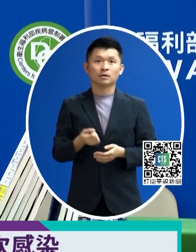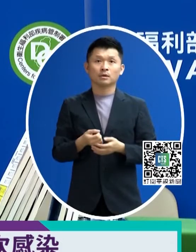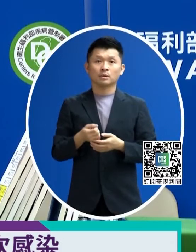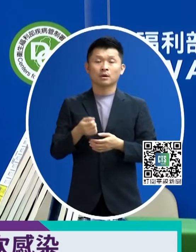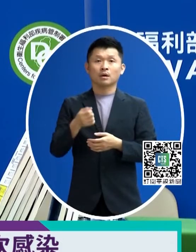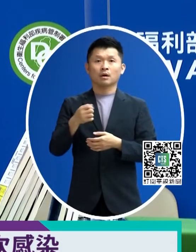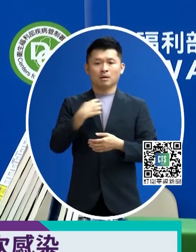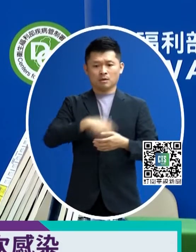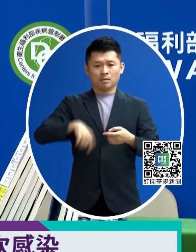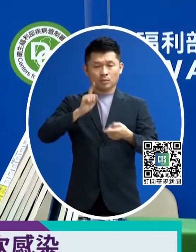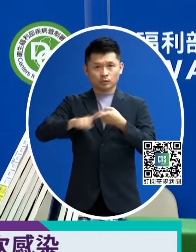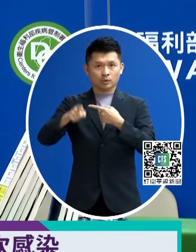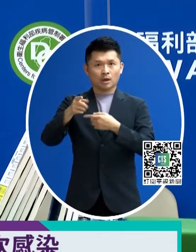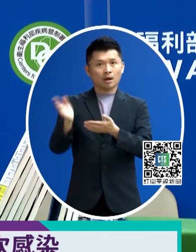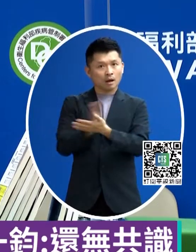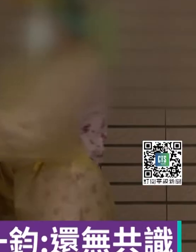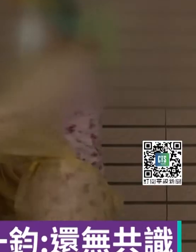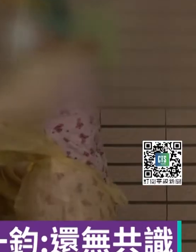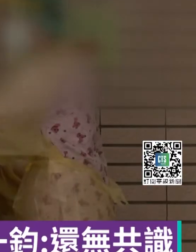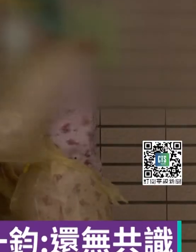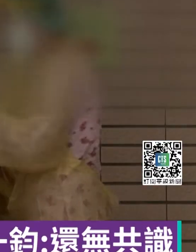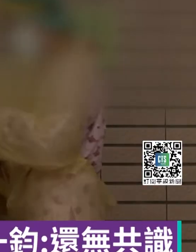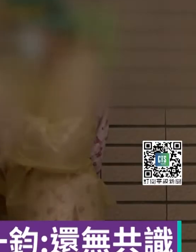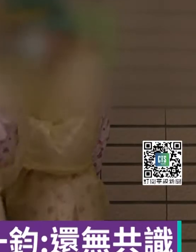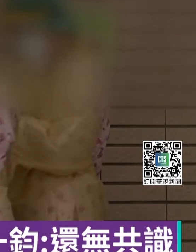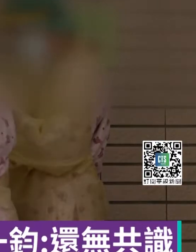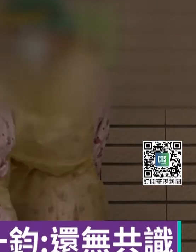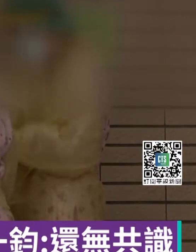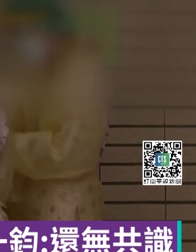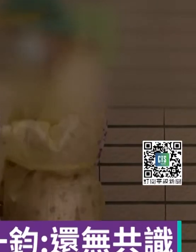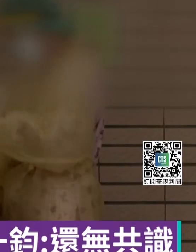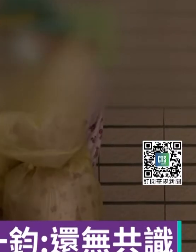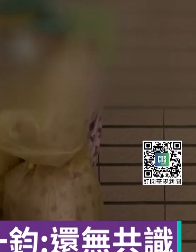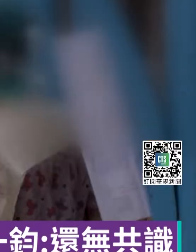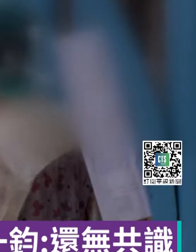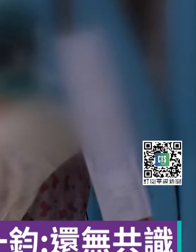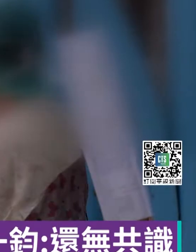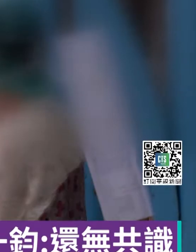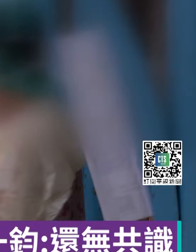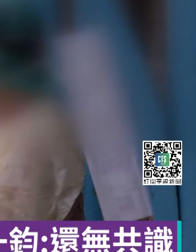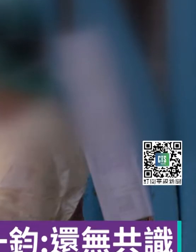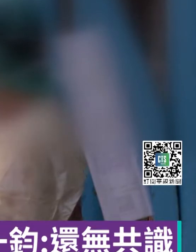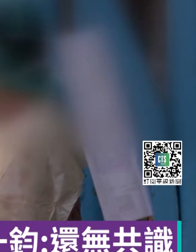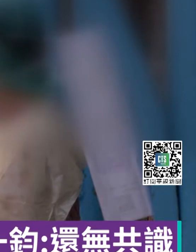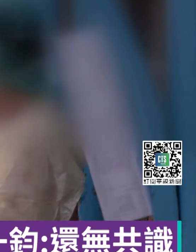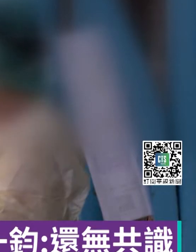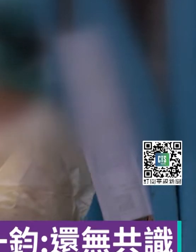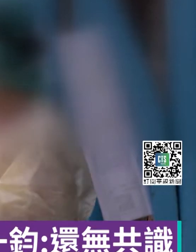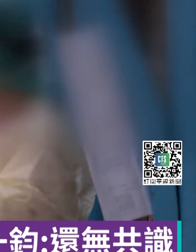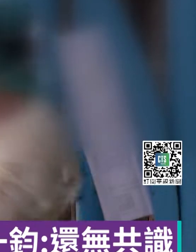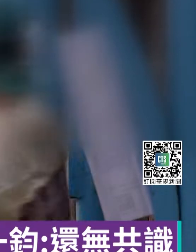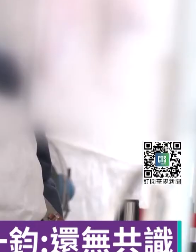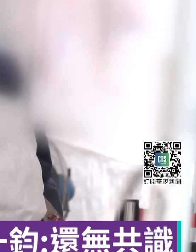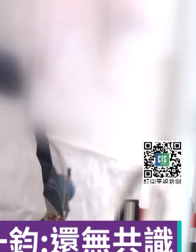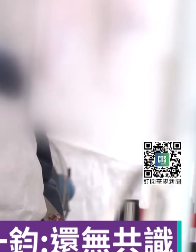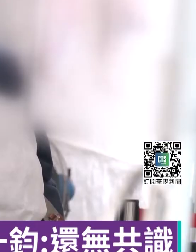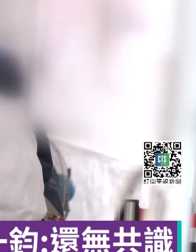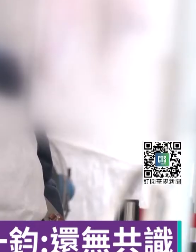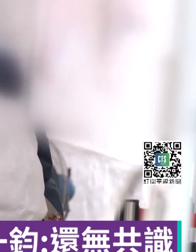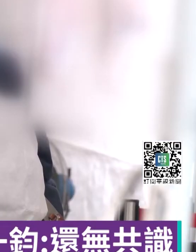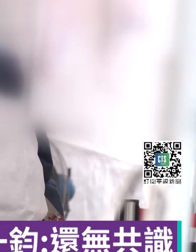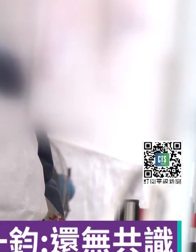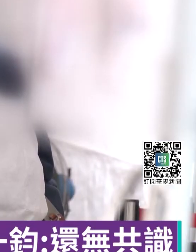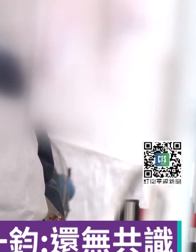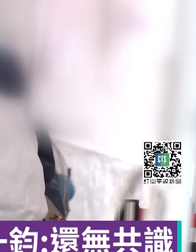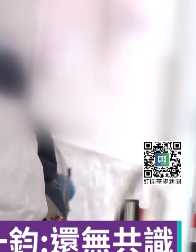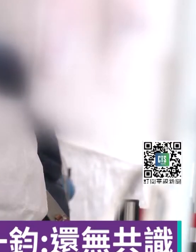这个认定为是二次感染。 不过怎么算二次感染，难就在如何证明。最清楚的方式就是做基因定序，